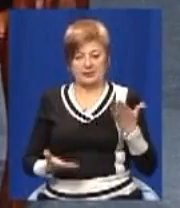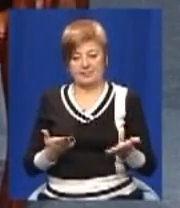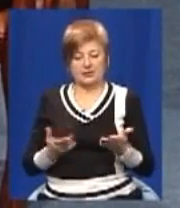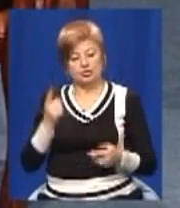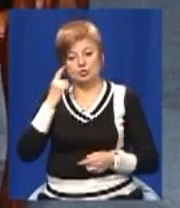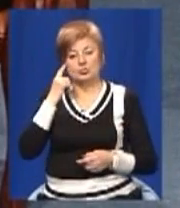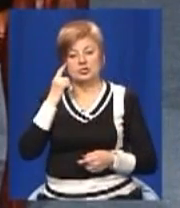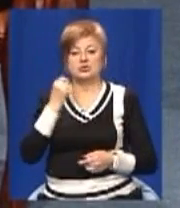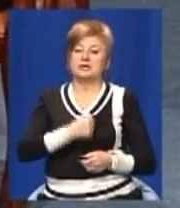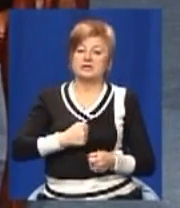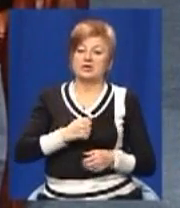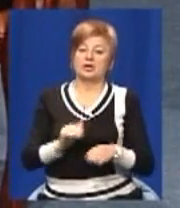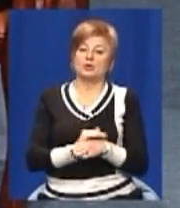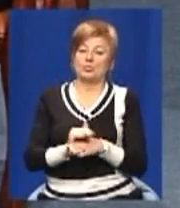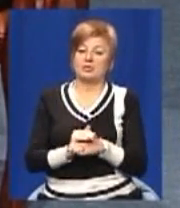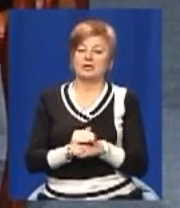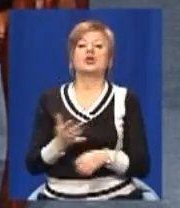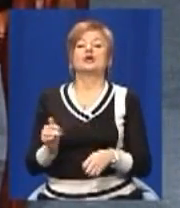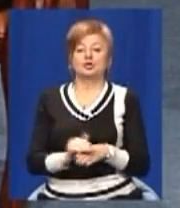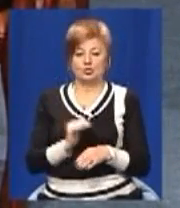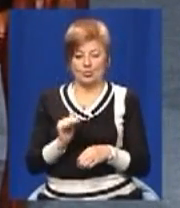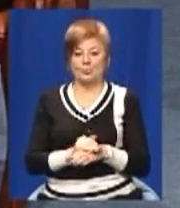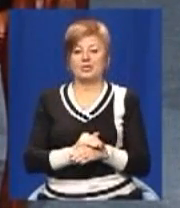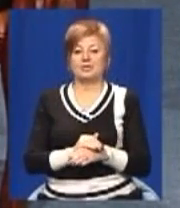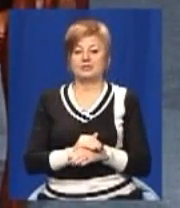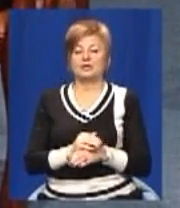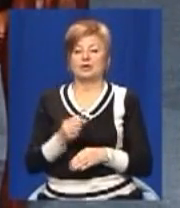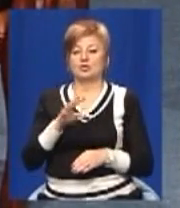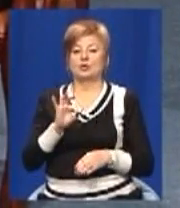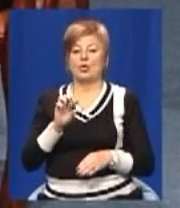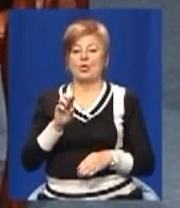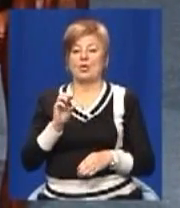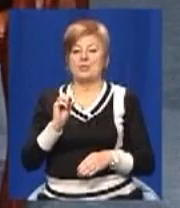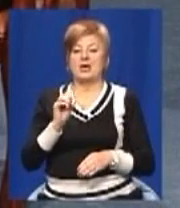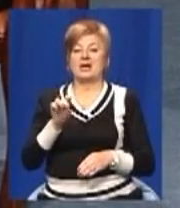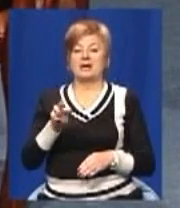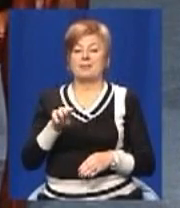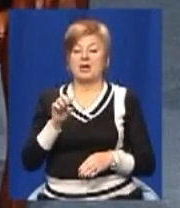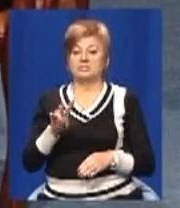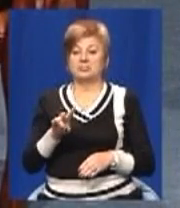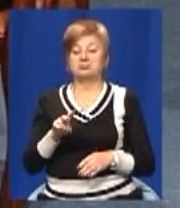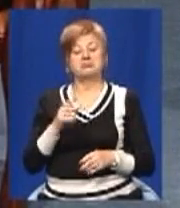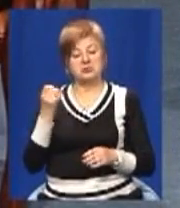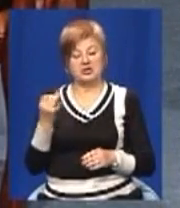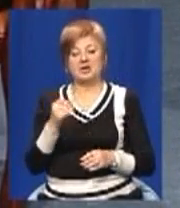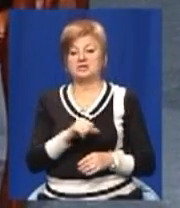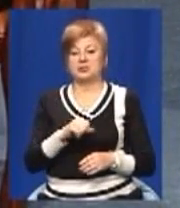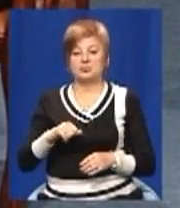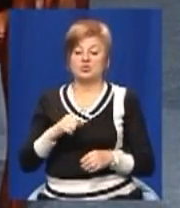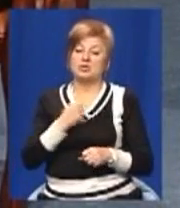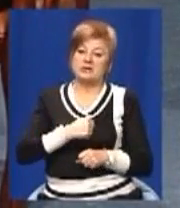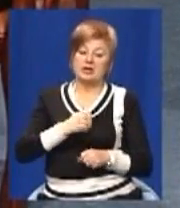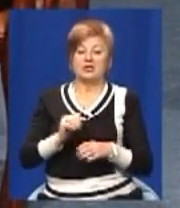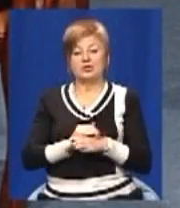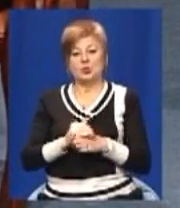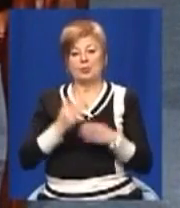ти вважаєш, злі чи добрі? Добрі. Добрі доберманчики? Ну, то мені самої цікаво, які це цуцики, злі чи добрі,